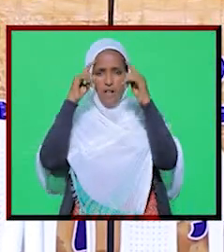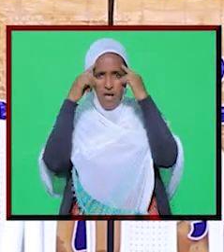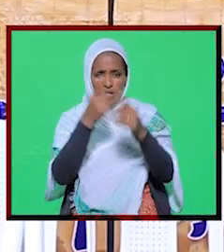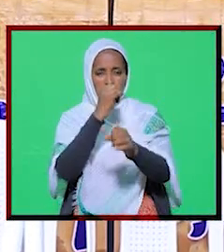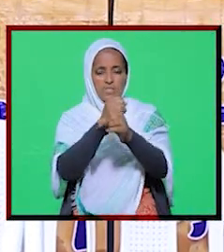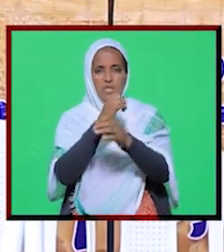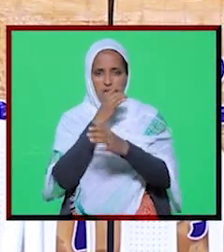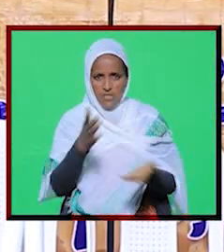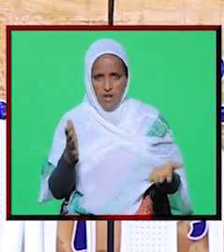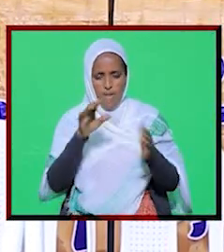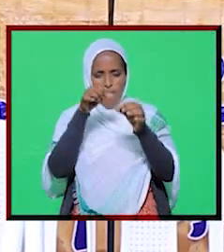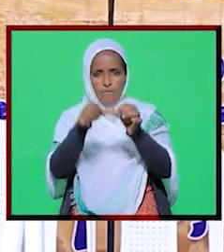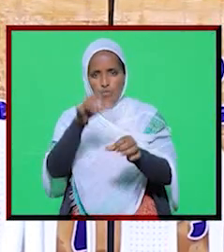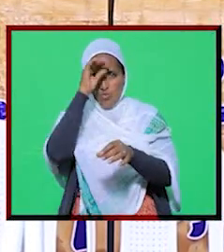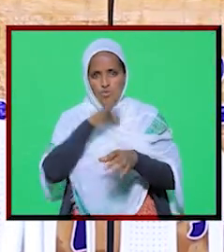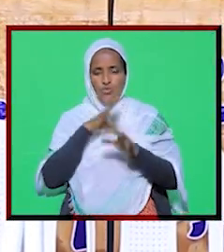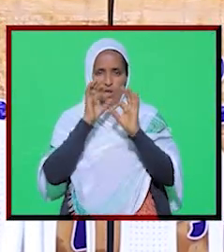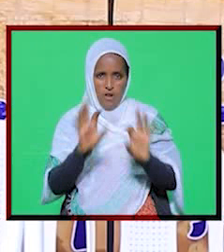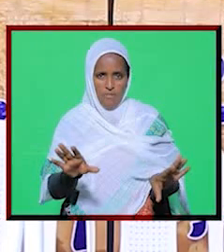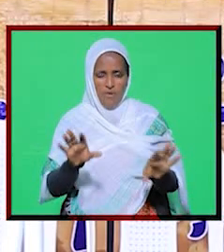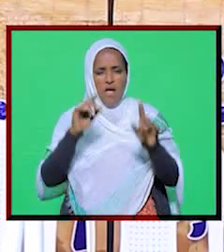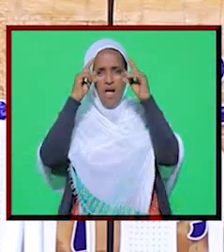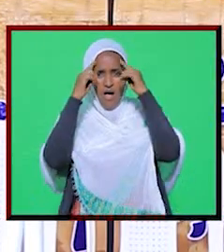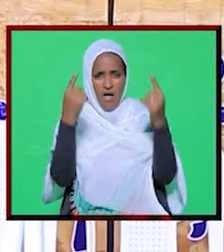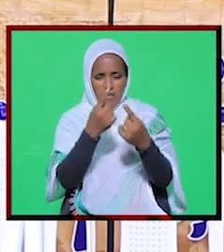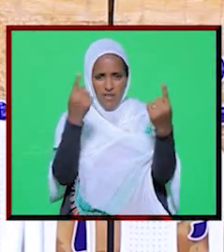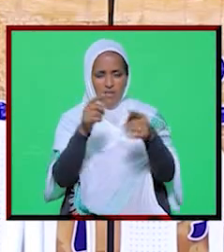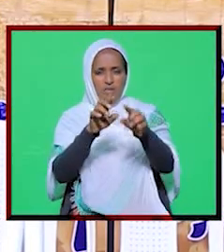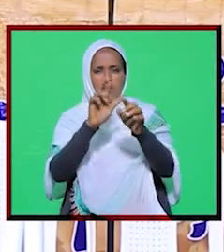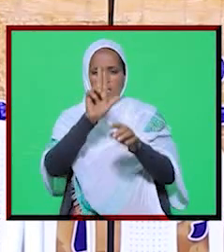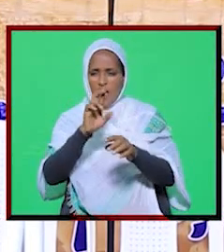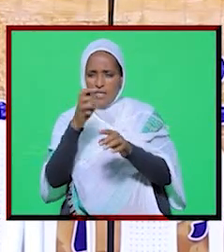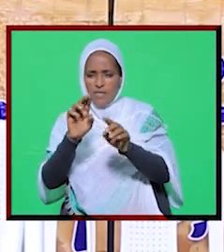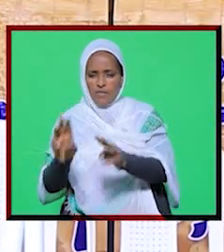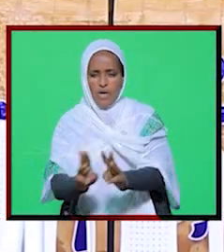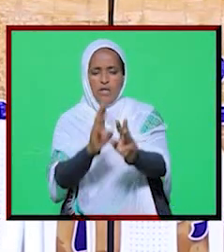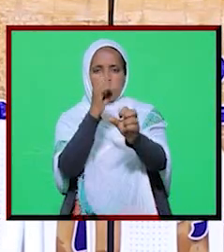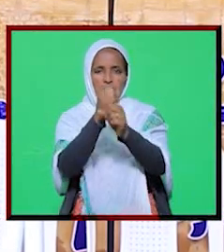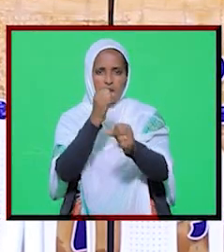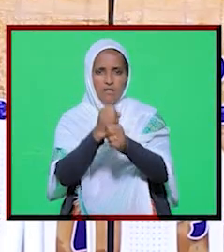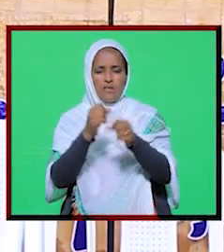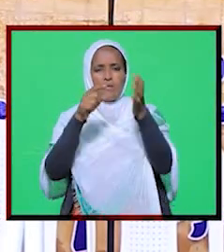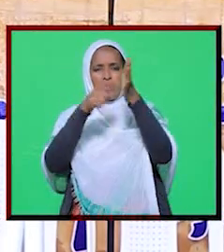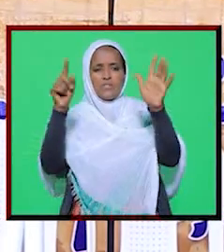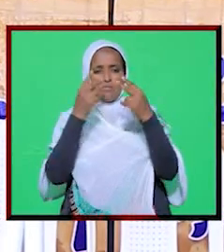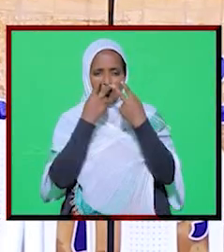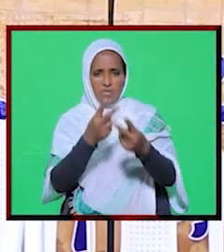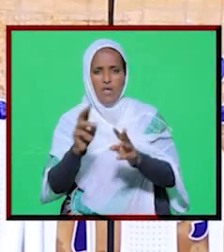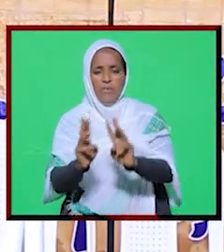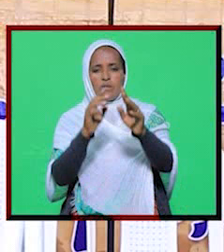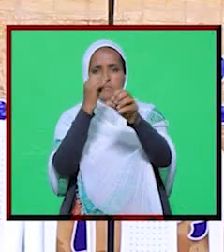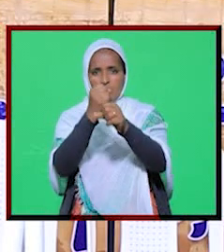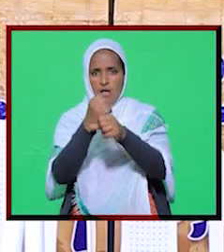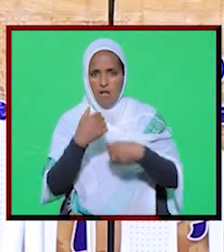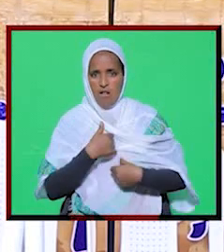ኃጢአት ሳይሰራ የሚውል ሰው የለም። ኃጢአት በረቂቅ መንገድ ትሰራለች፣ በገሃድ በሚታይ መንገድ